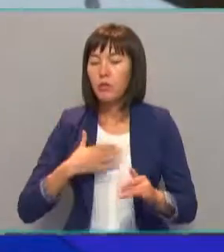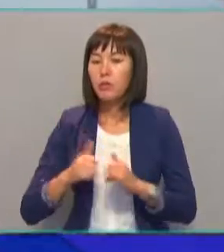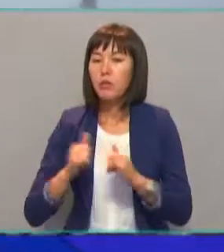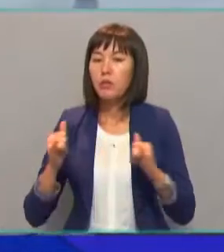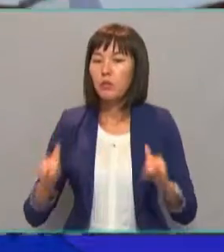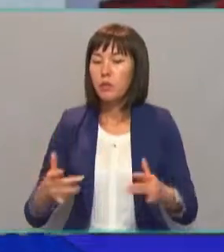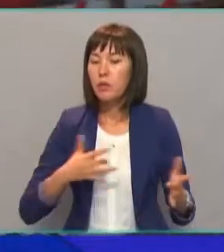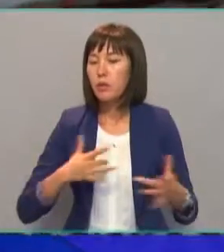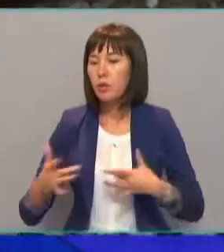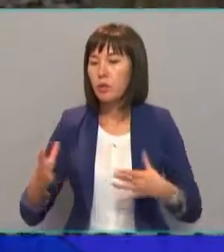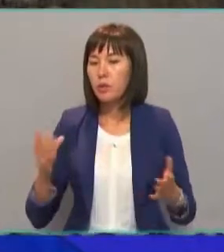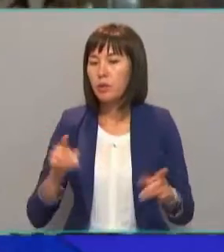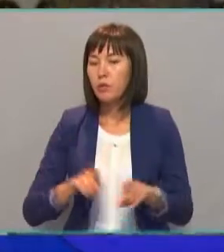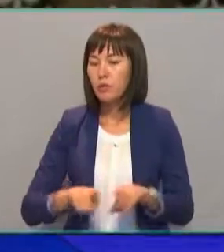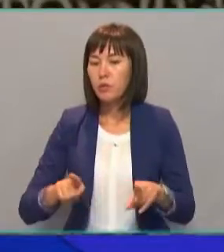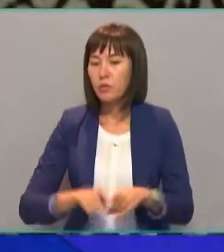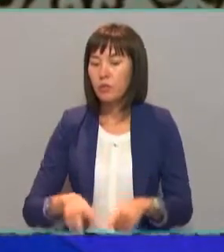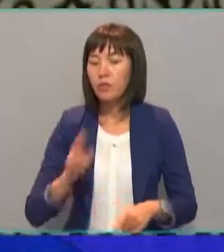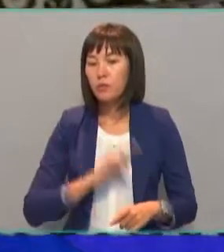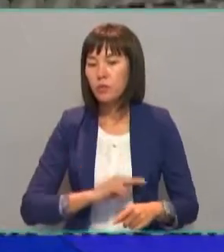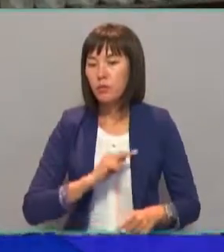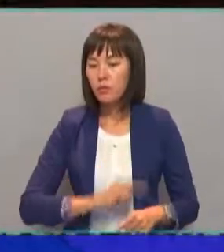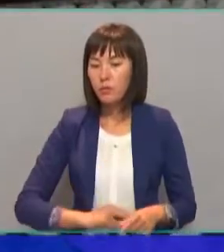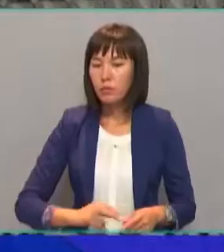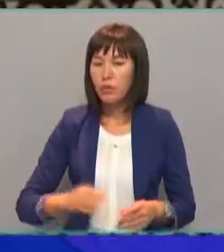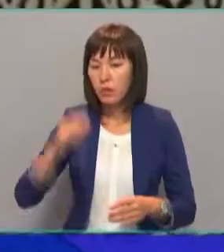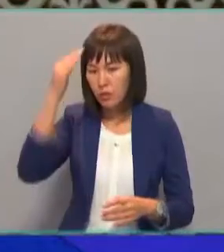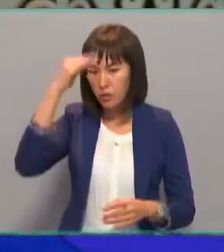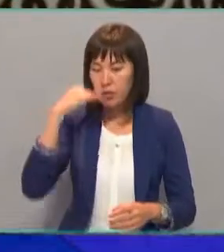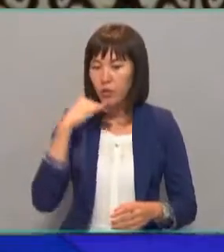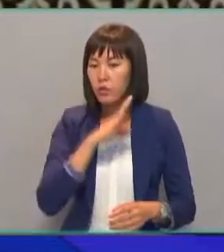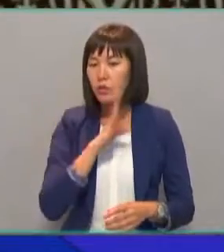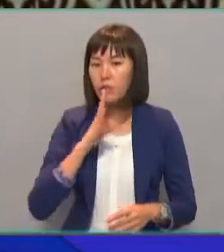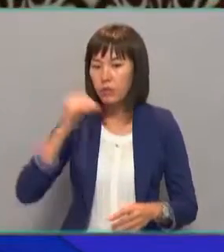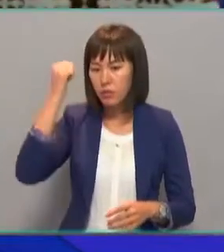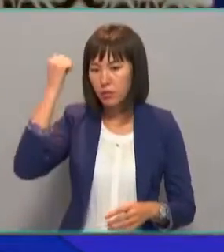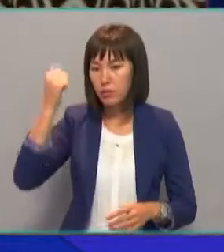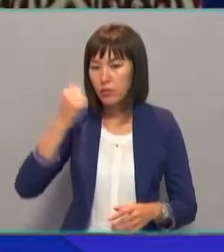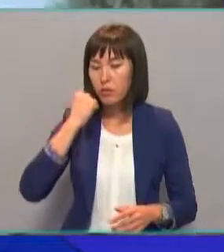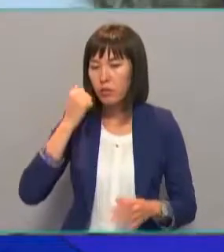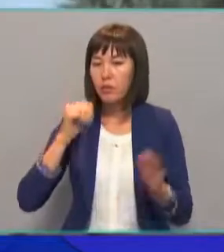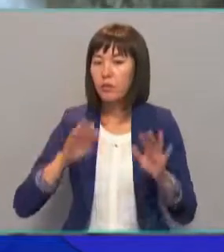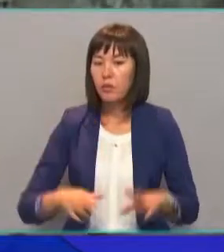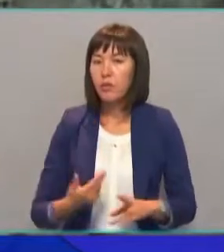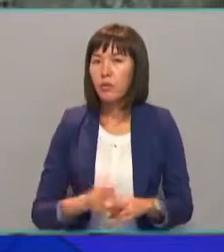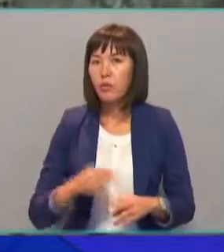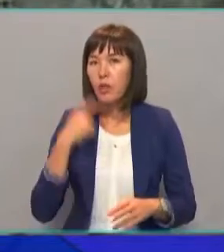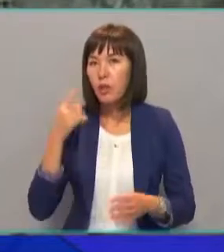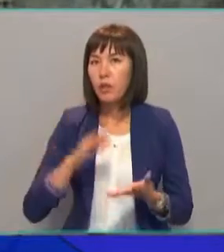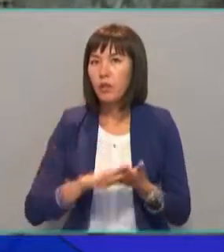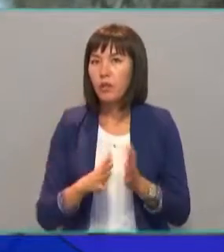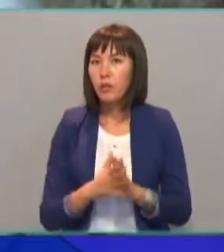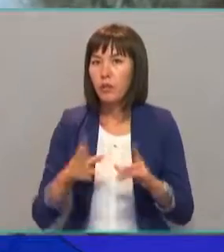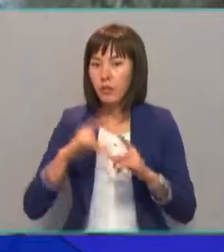арттырып, өнерін биікке самғатуда аянбай еңбек ететін ата-аналар қауымының алғысына бөленіп жүрген оқу орны. Олай деуіміздің